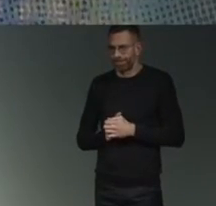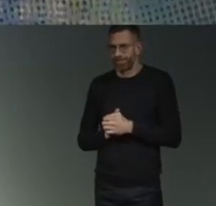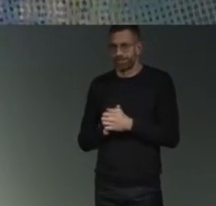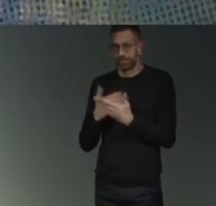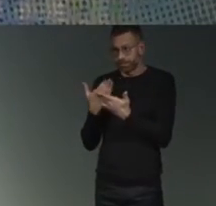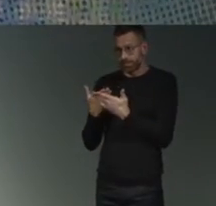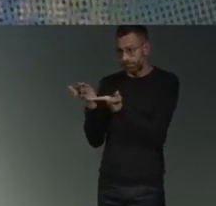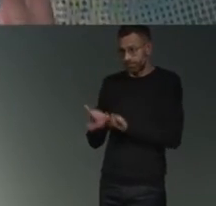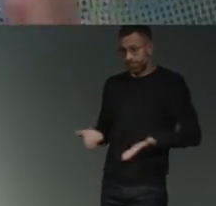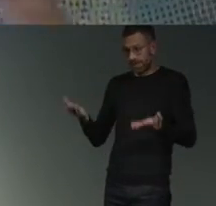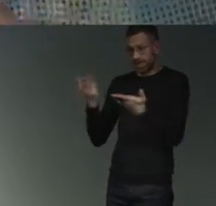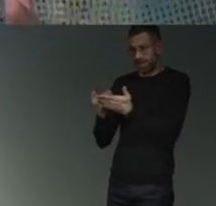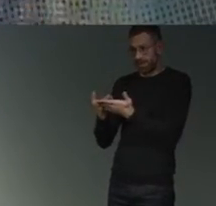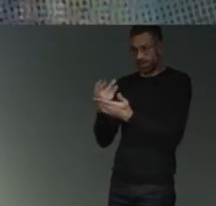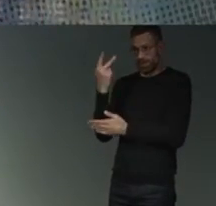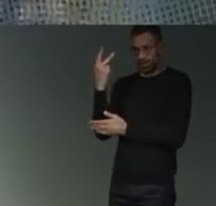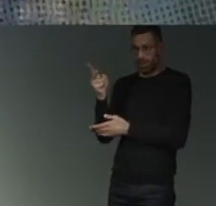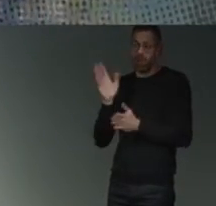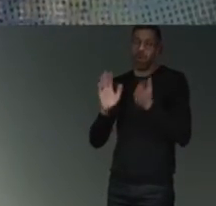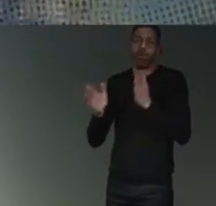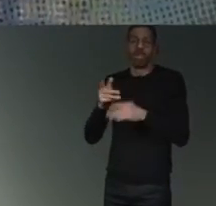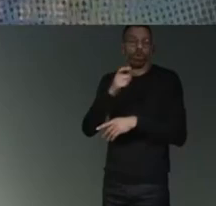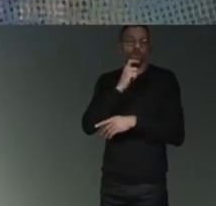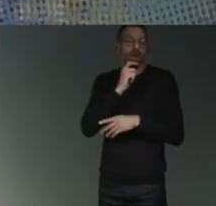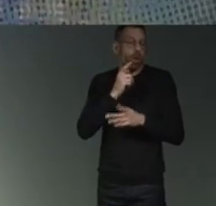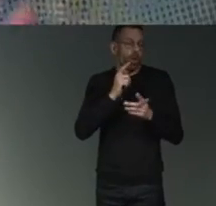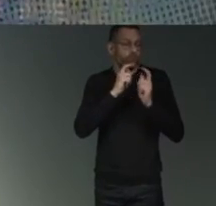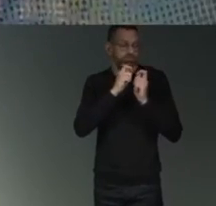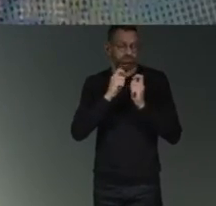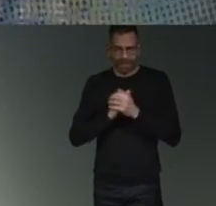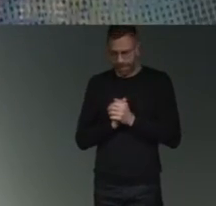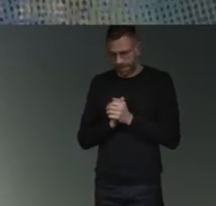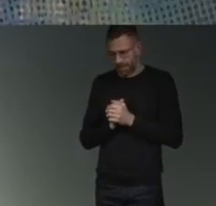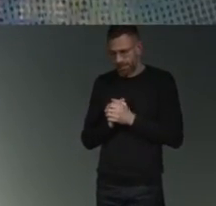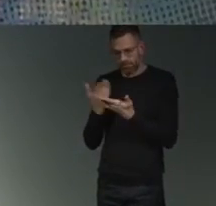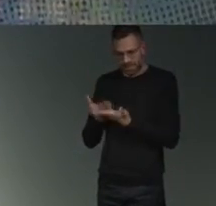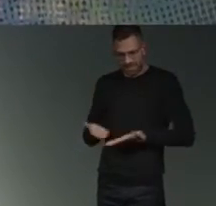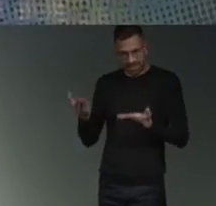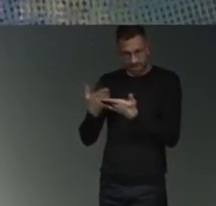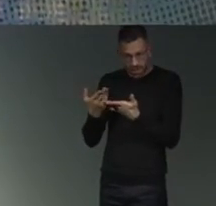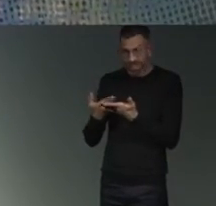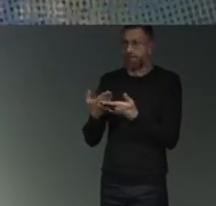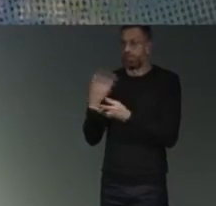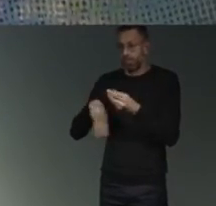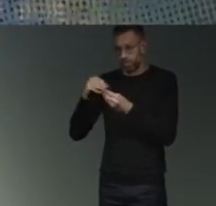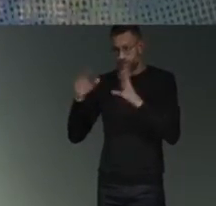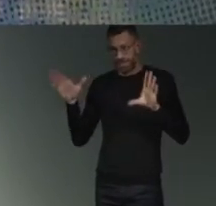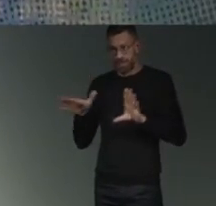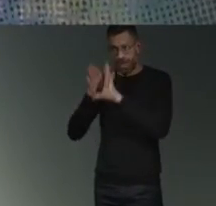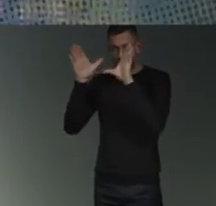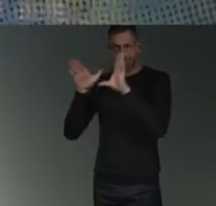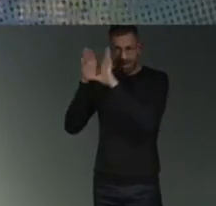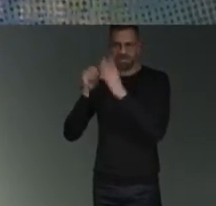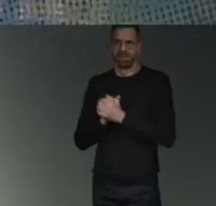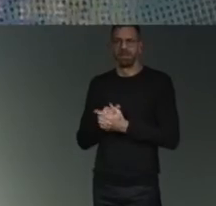cette situation dont on parlera peut-être tout à l'heure, mais il y avait aussi des images, c'est-à-dire que ce que